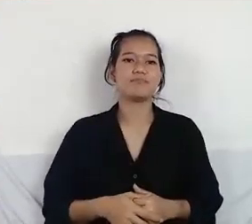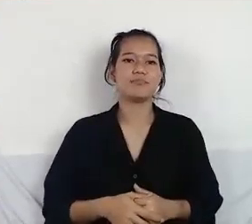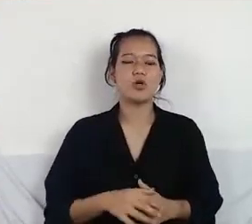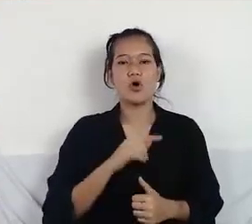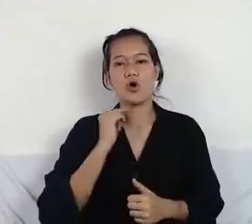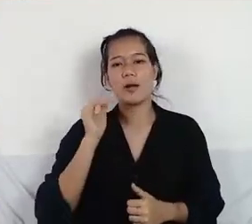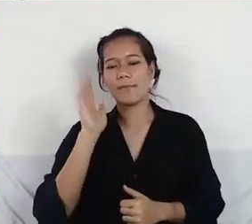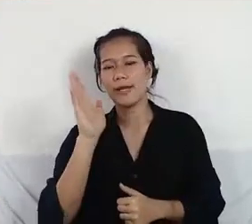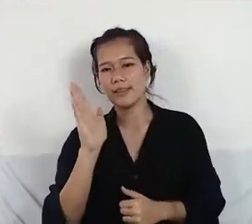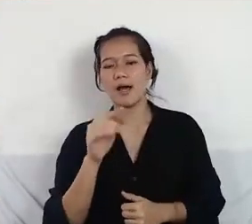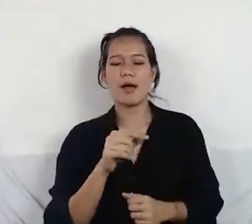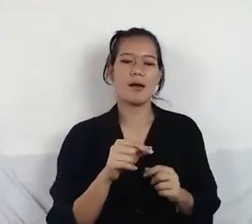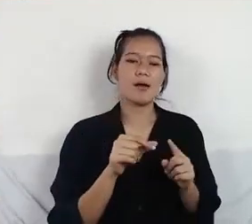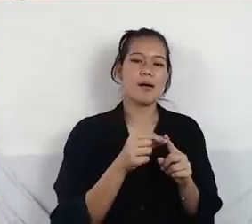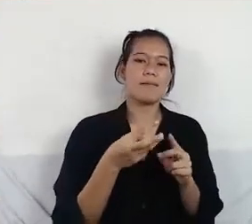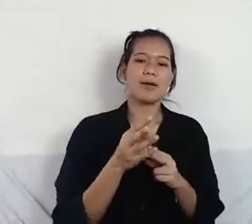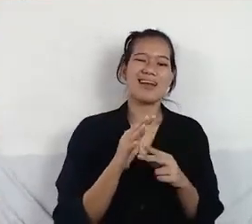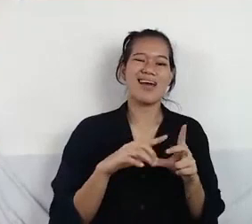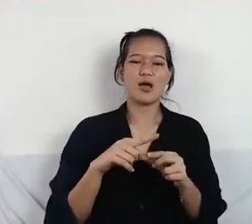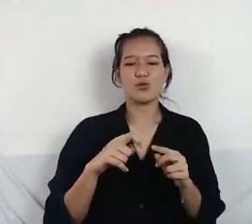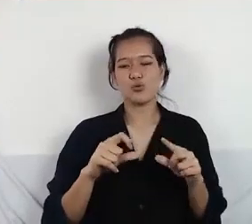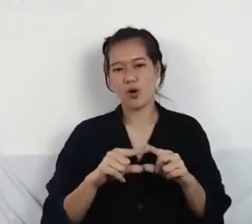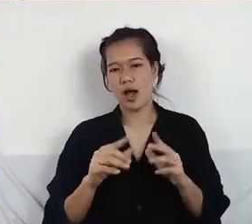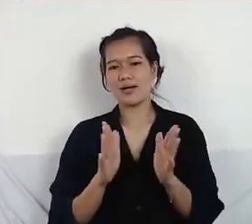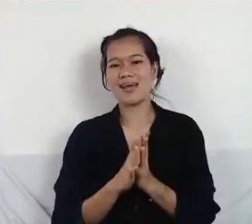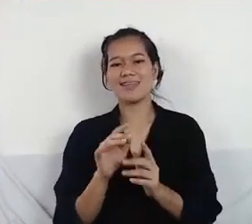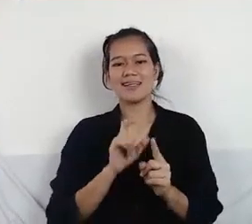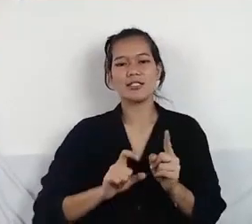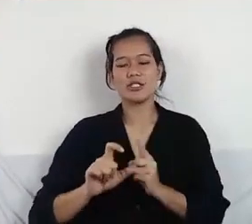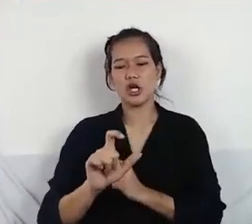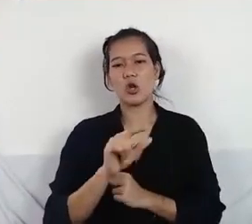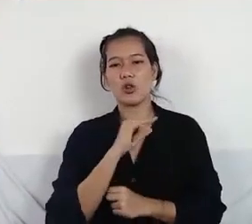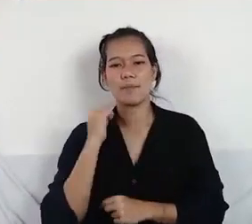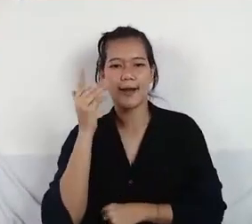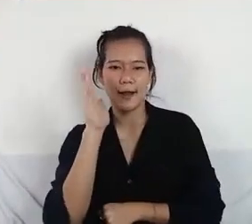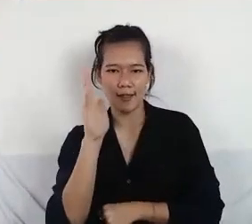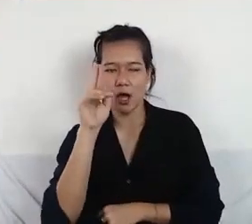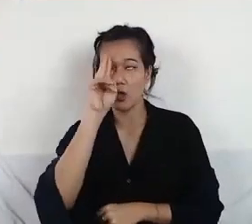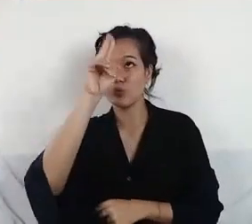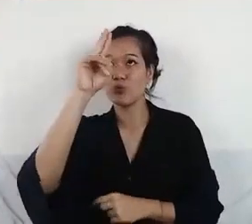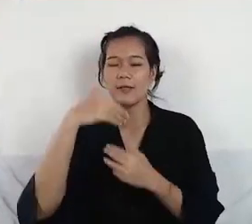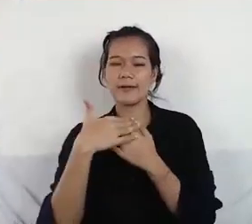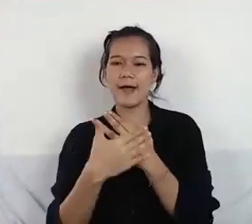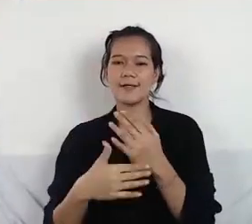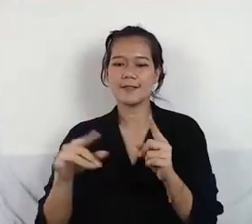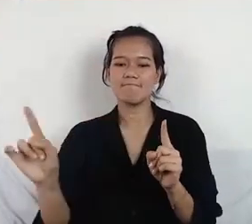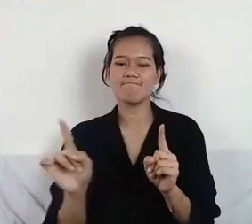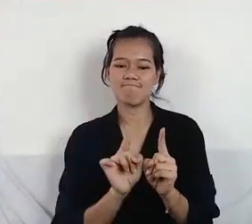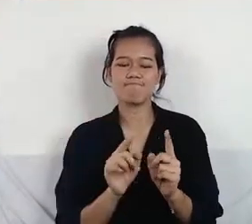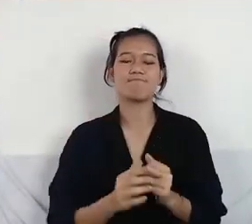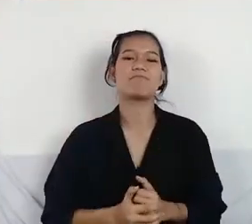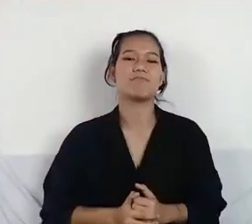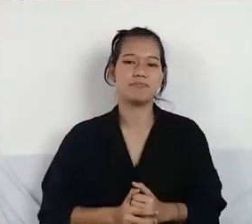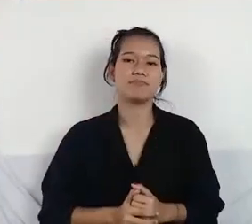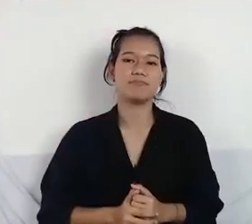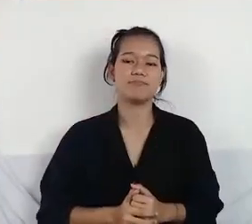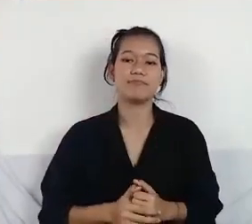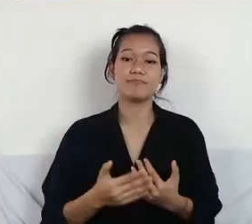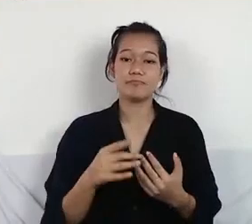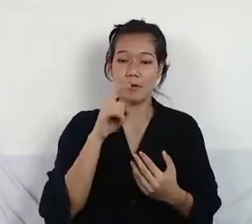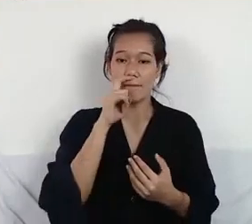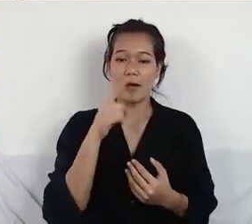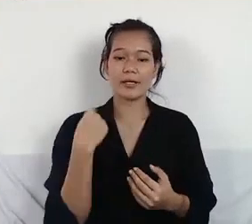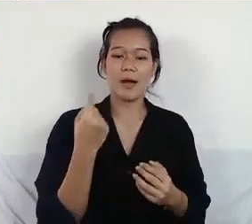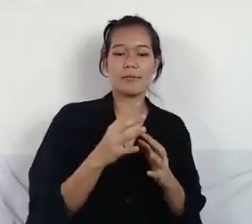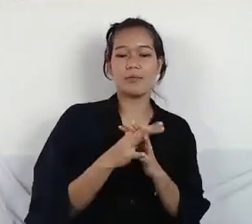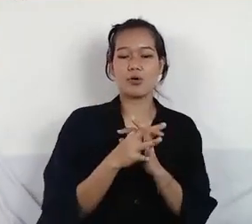pendeta dan penatua dan calon pendeta, kasih karunia-Mu menyertai setiap kami. Bapa, kami juga berdoa